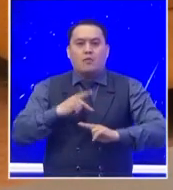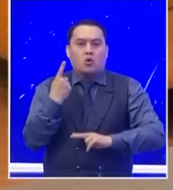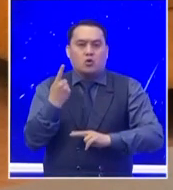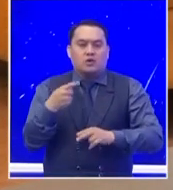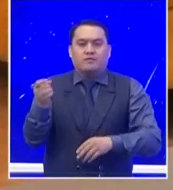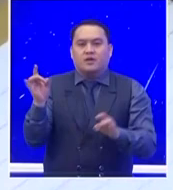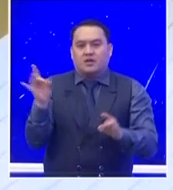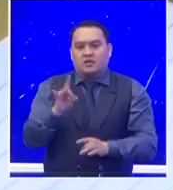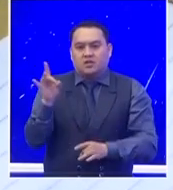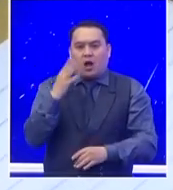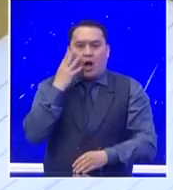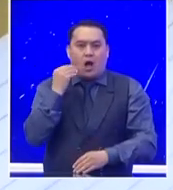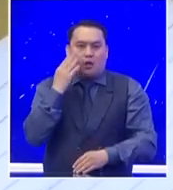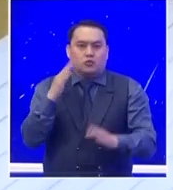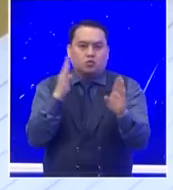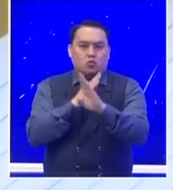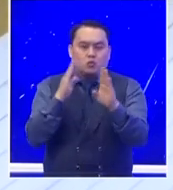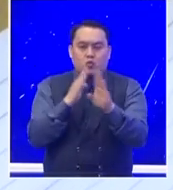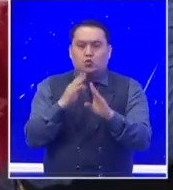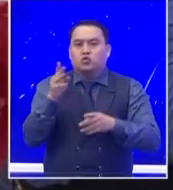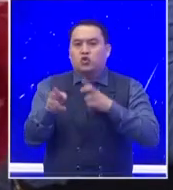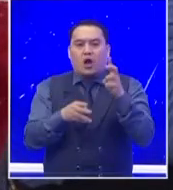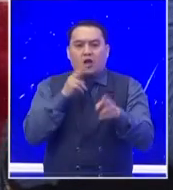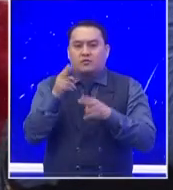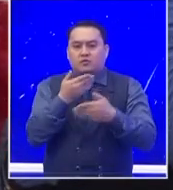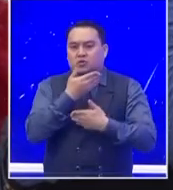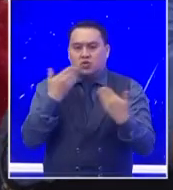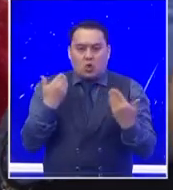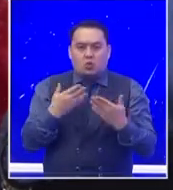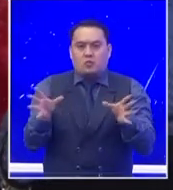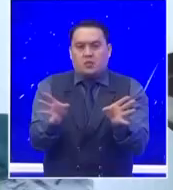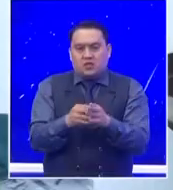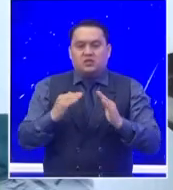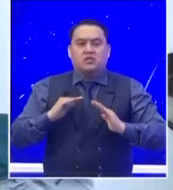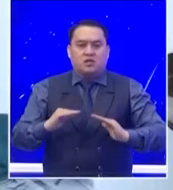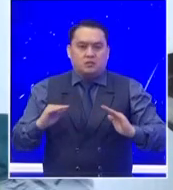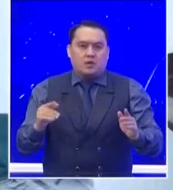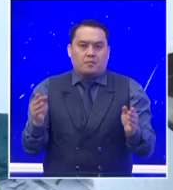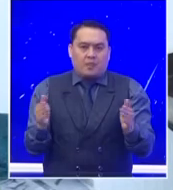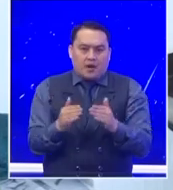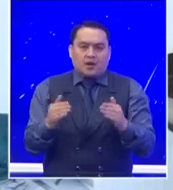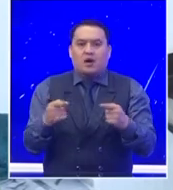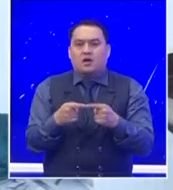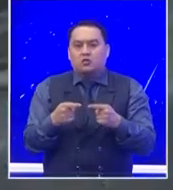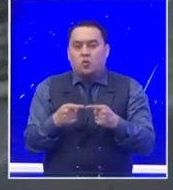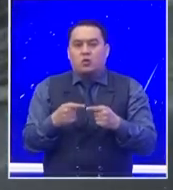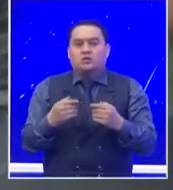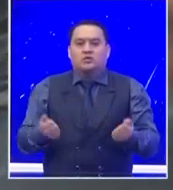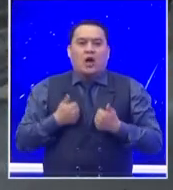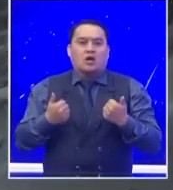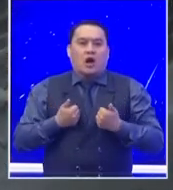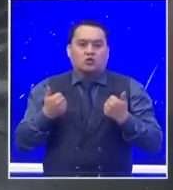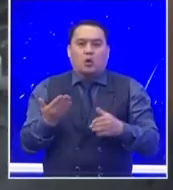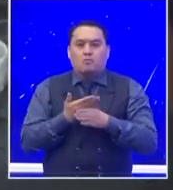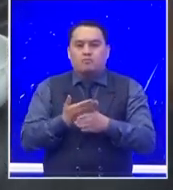из ресторанов Алматы и на судьбу не жалуется. Проживает наша героиня вместе с детьми в небольшой времянке. Дети всячески стараются